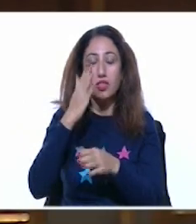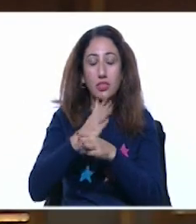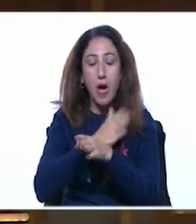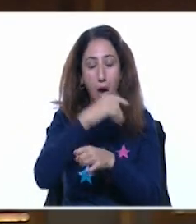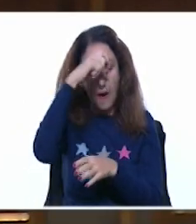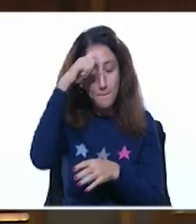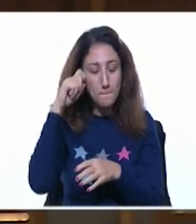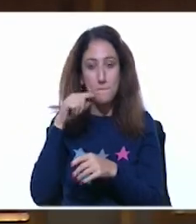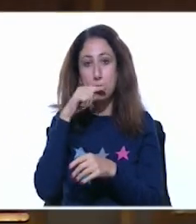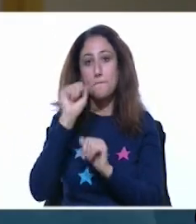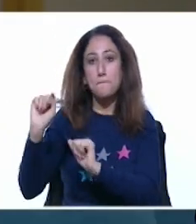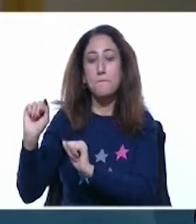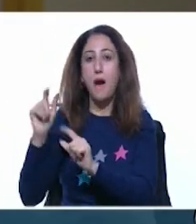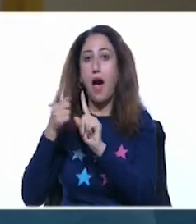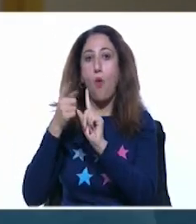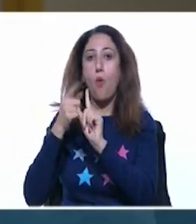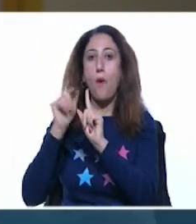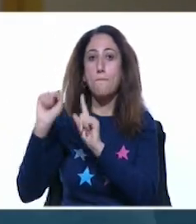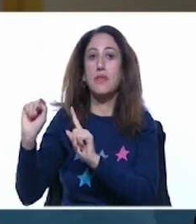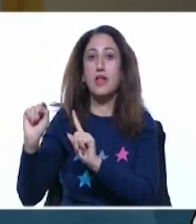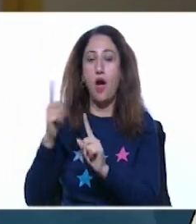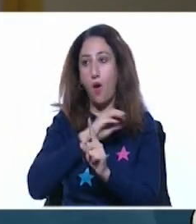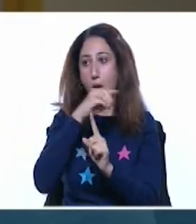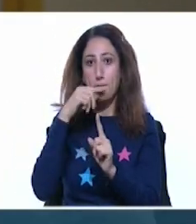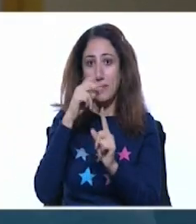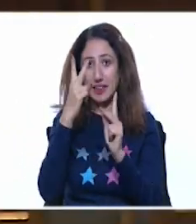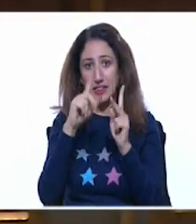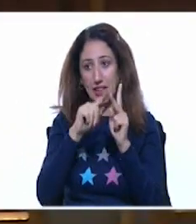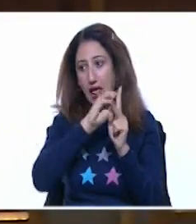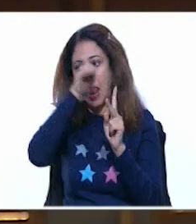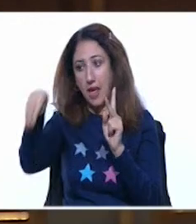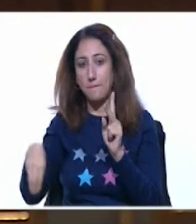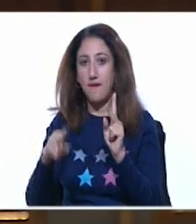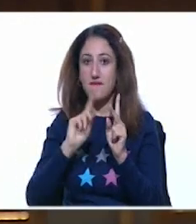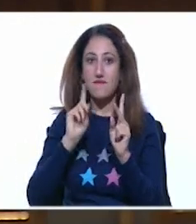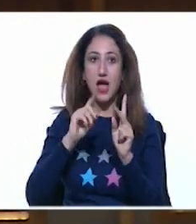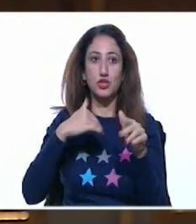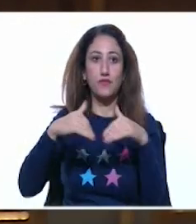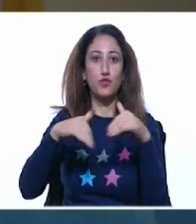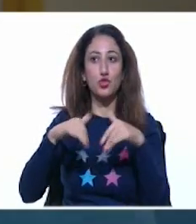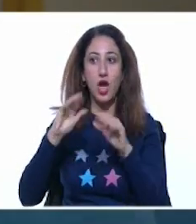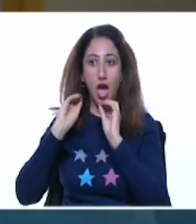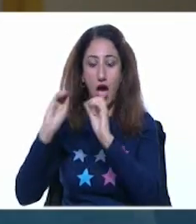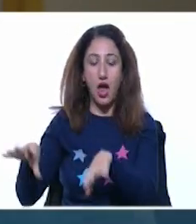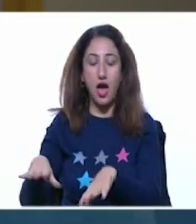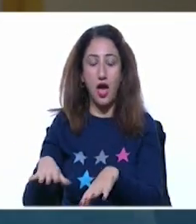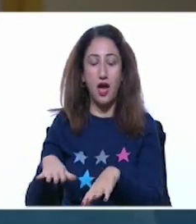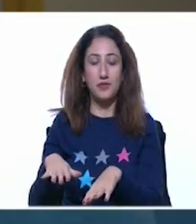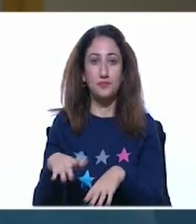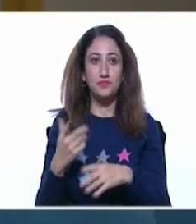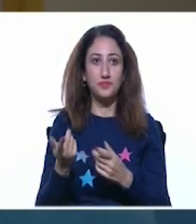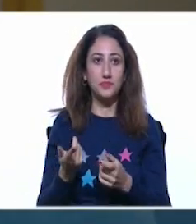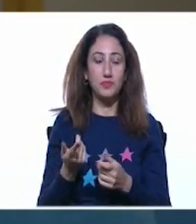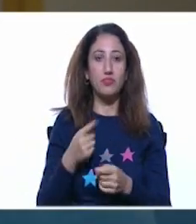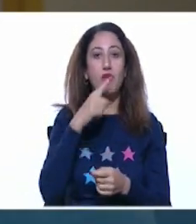عملش يعني الحرام او الغلط. هو فكر ويرميها في الشارع برضو عادي. ها؟ لا ما هي ما احنا اتكلمنا بقى ان عنده